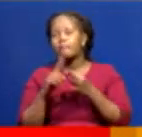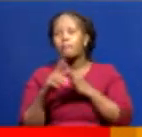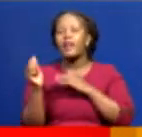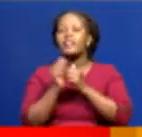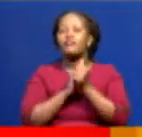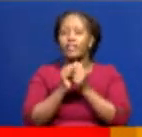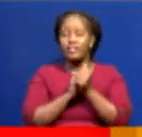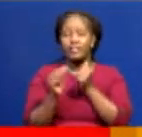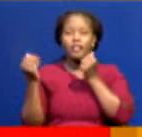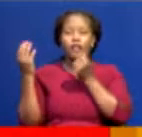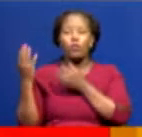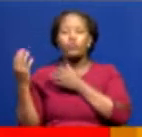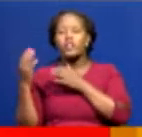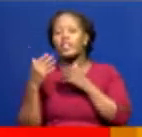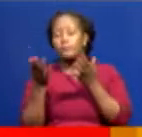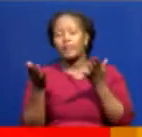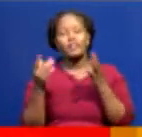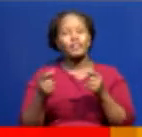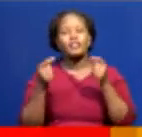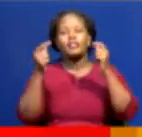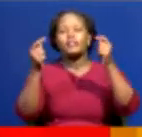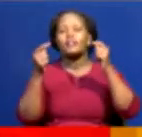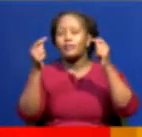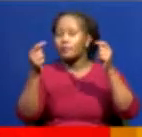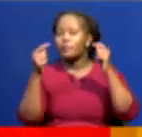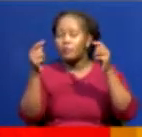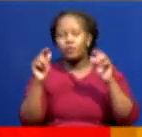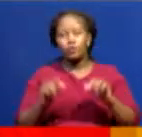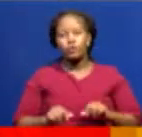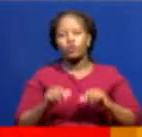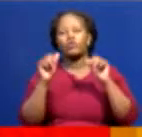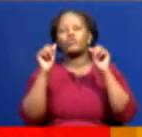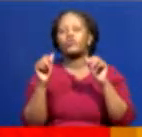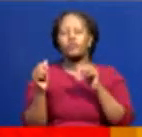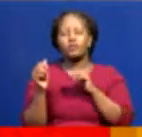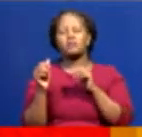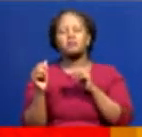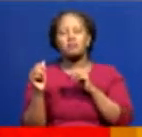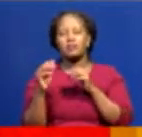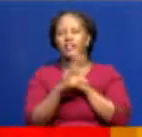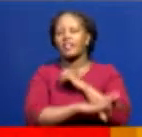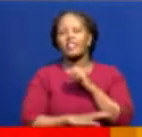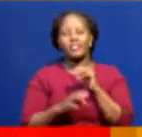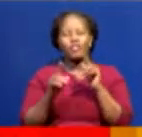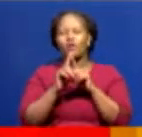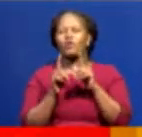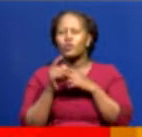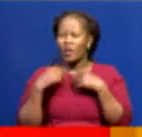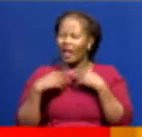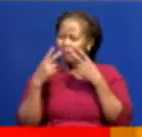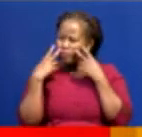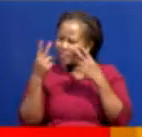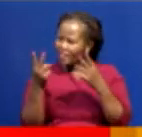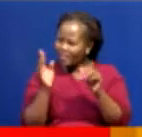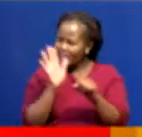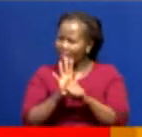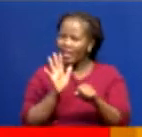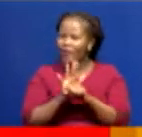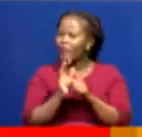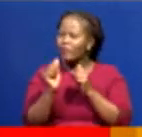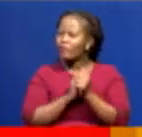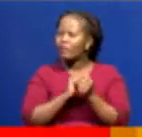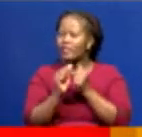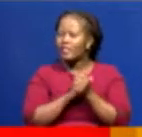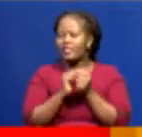wa Azimio la Umoja utakuwa unaendelea na yale maandamano ambayo yamekuwa yakiendelea humu nchini, na tumeshuhudia athari ambazo